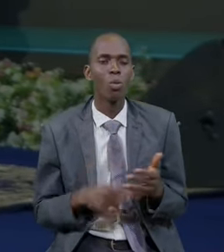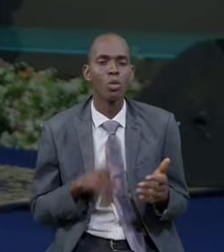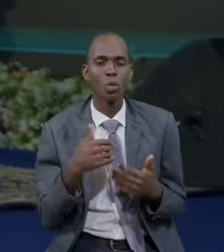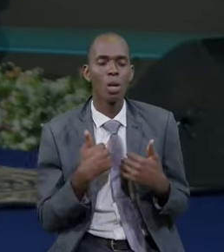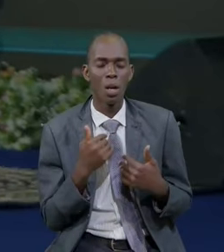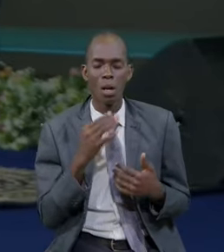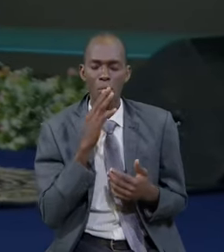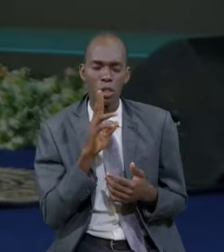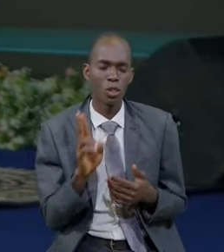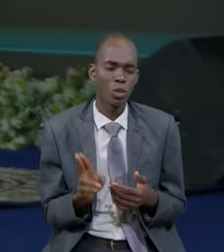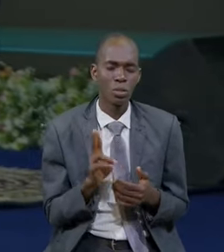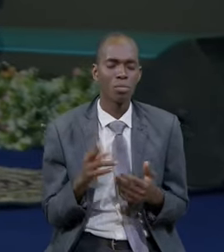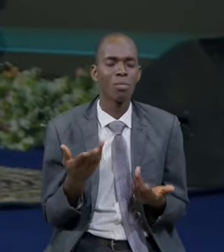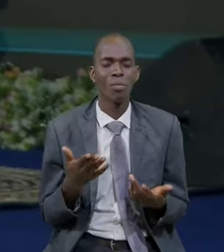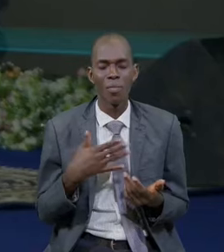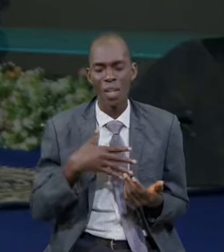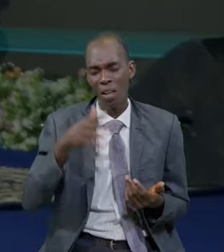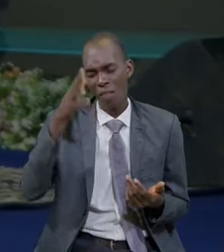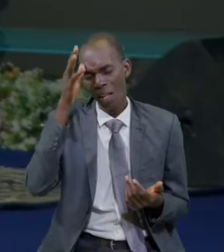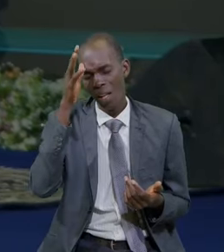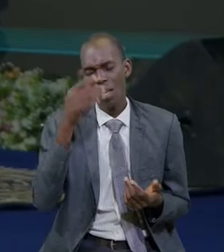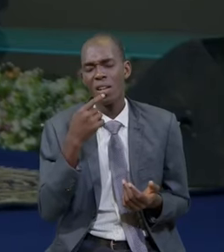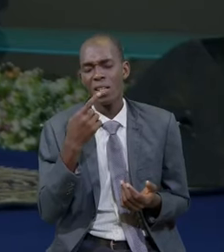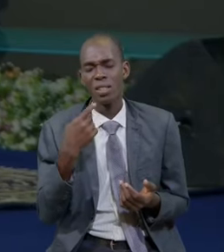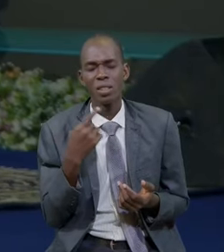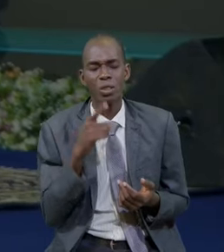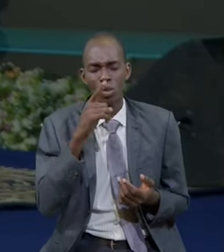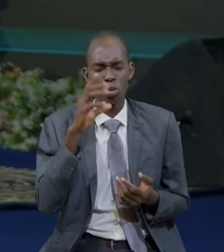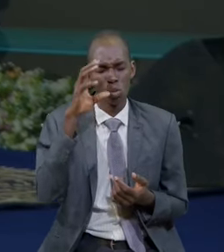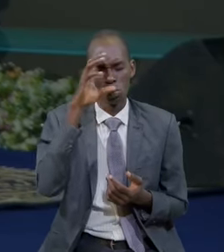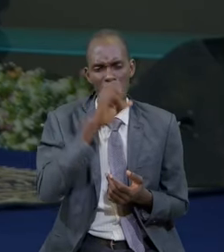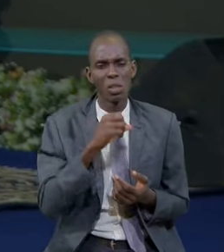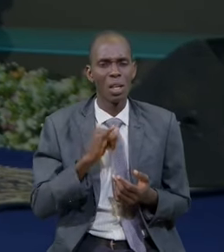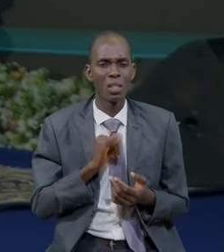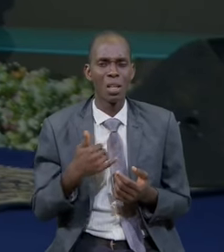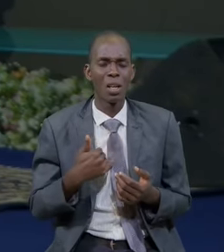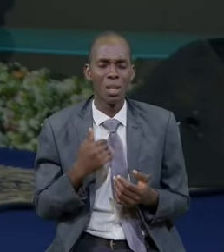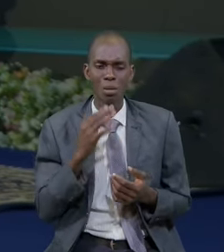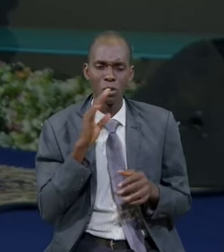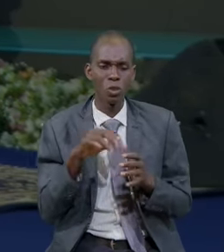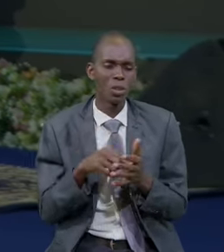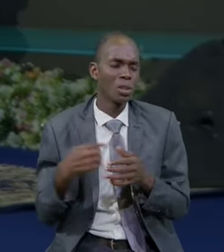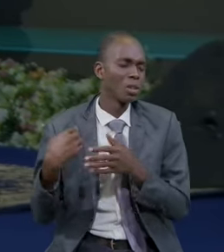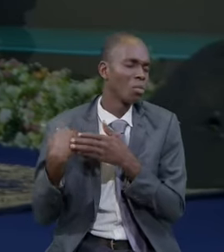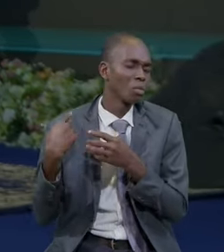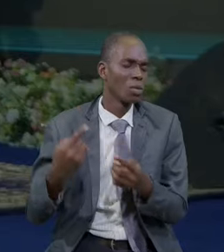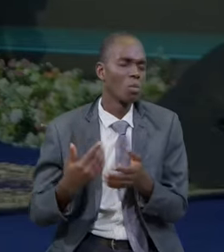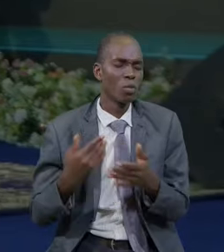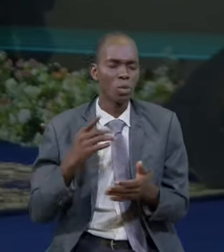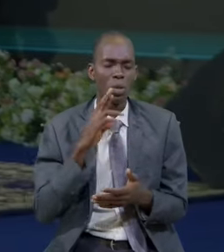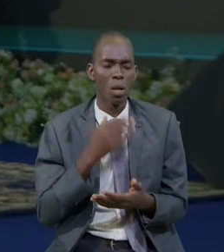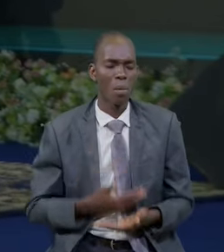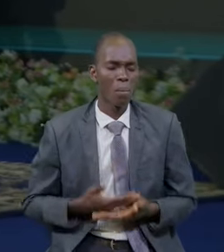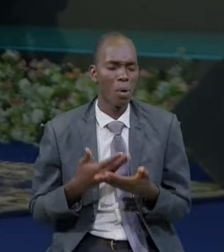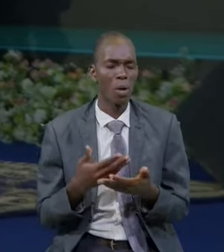Papa a dit que dans ce pays, j'étais là avant toi, avant ta naissance, tu as besoin de cesser. Et il suspend ça sur toi. Et